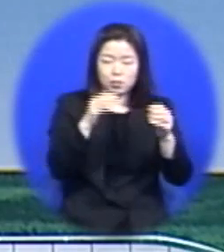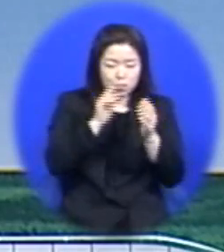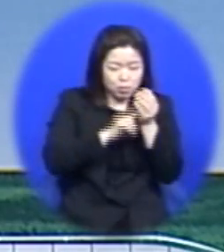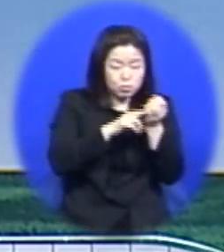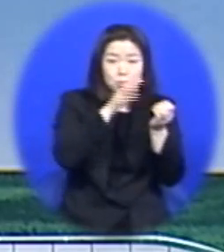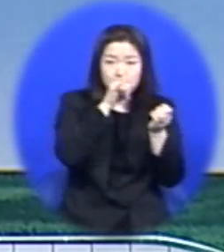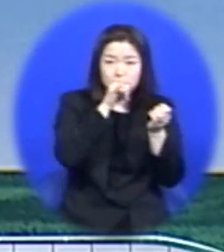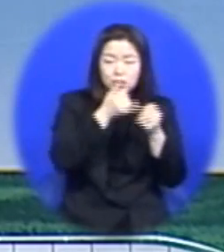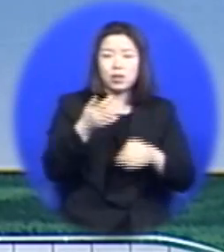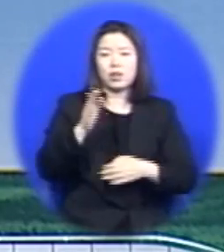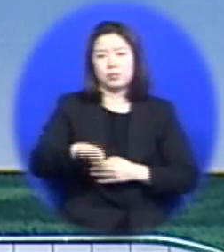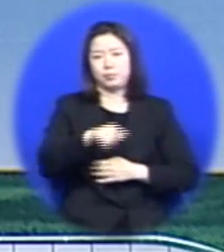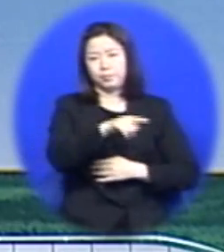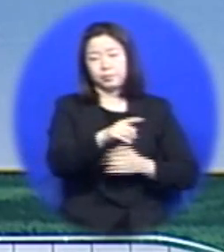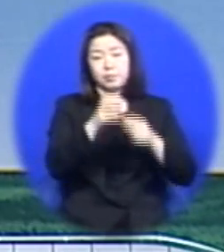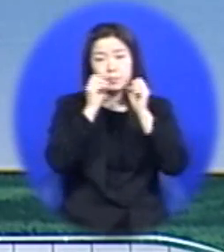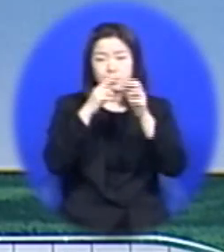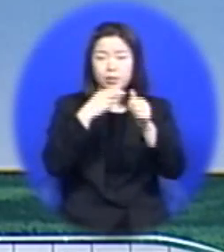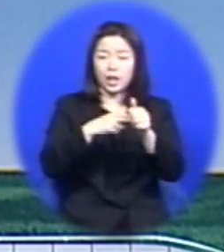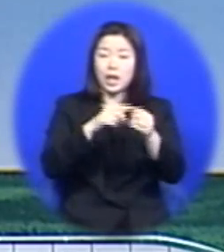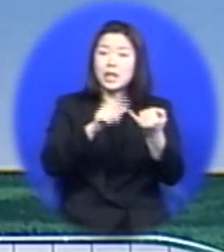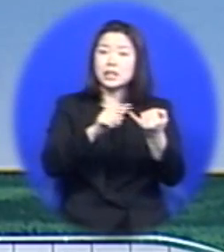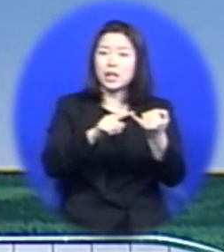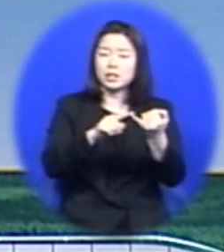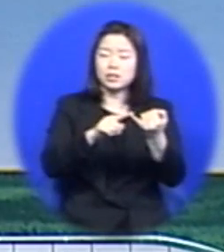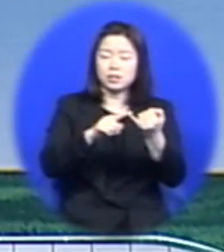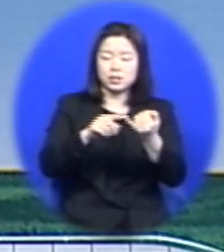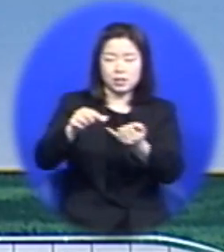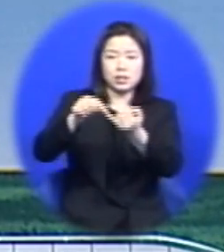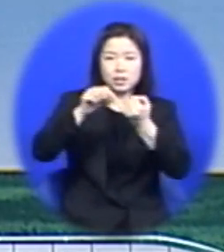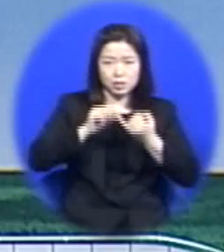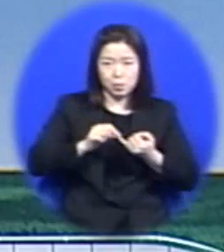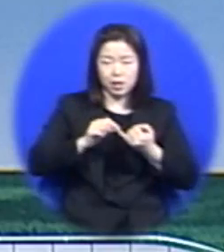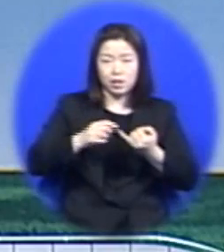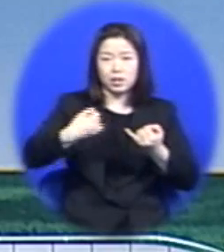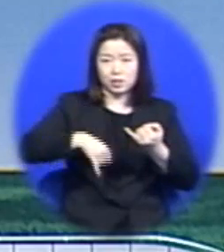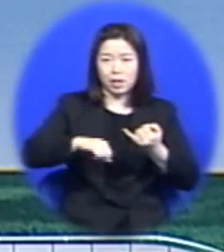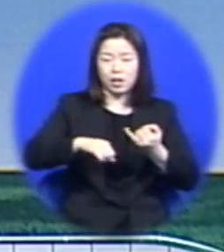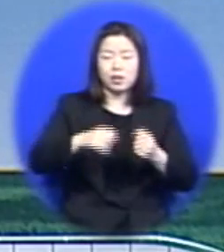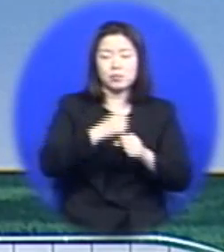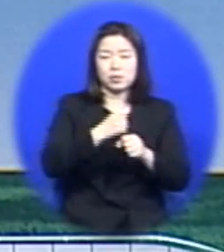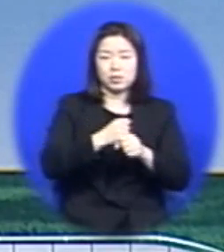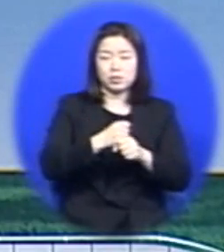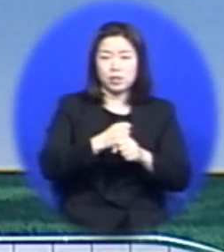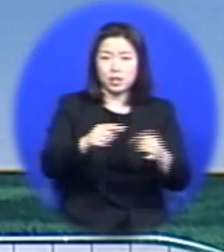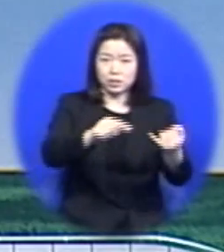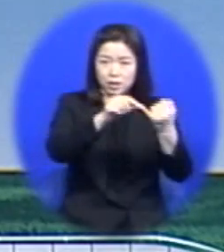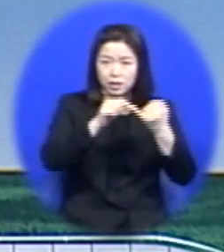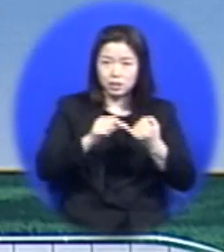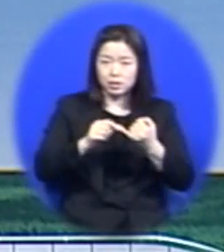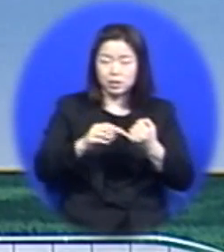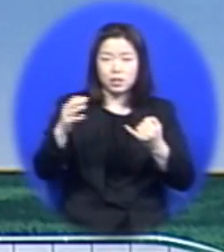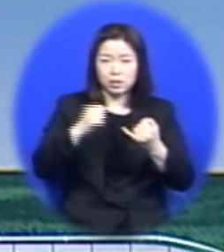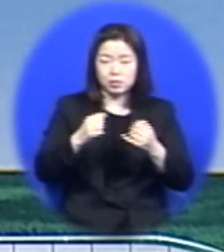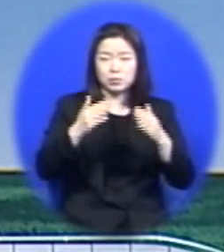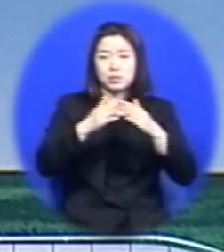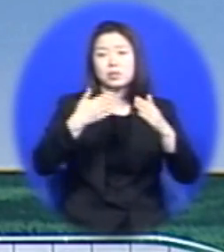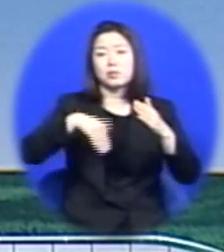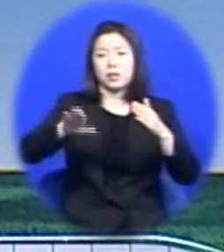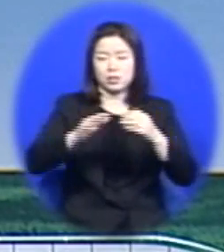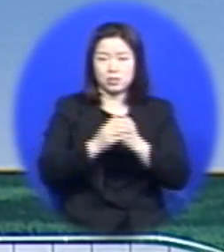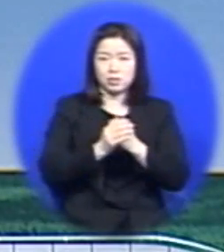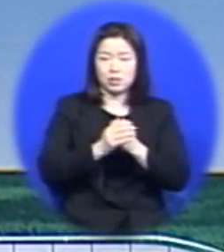근데 이 선교사님은 그 아이를 입양하겠다는 그리고 그 아이를 데리고 집으로 갔습니다.